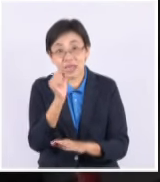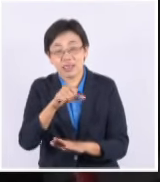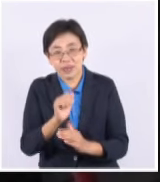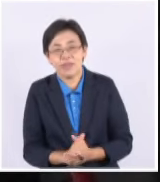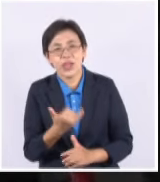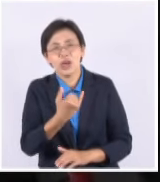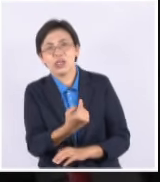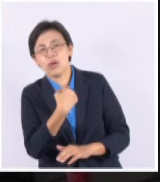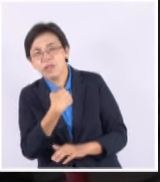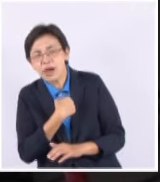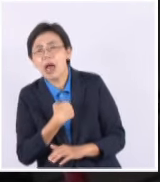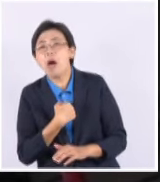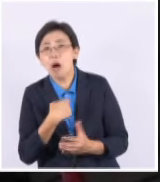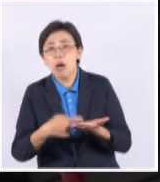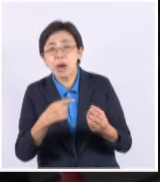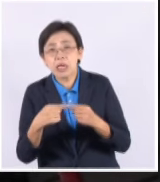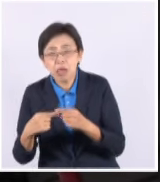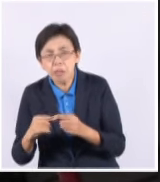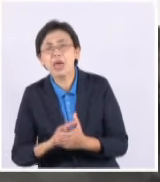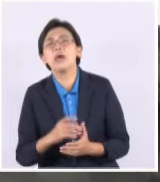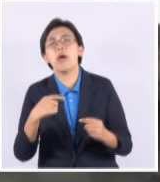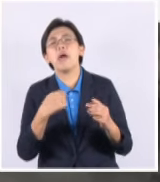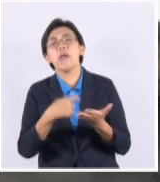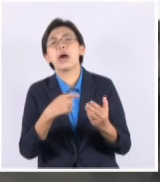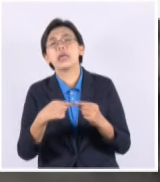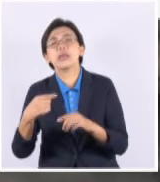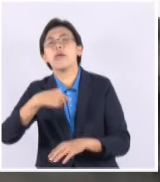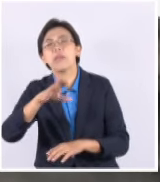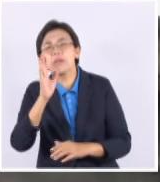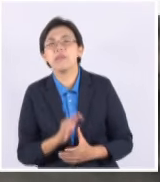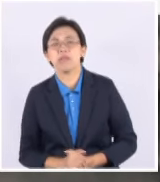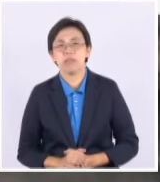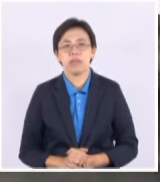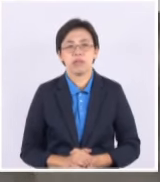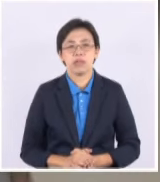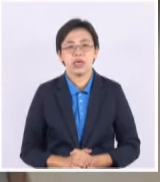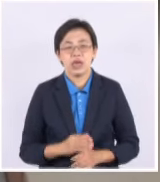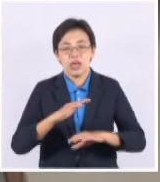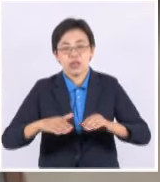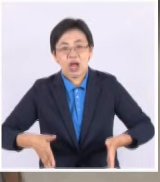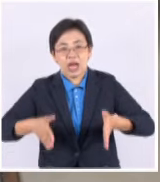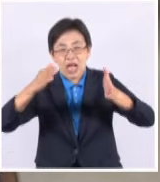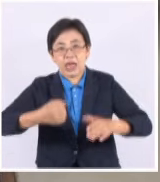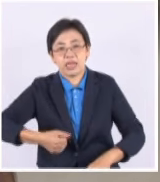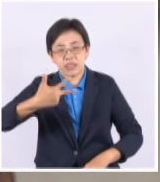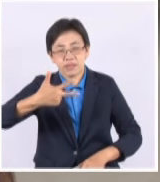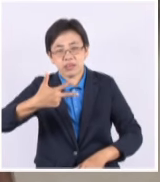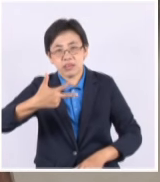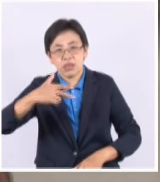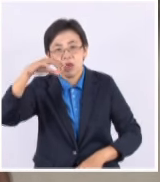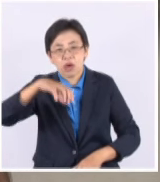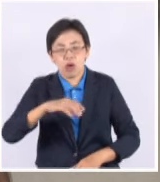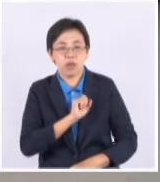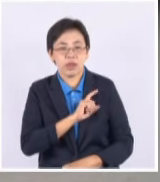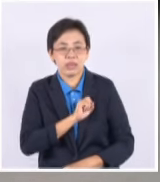นประกันเขาแจ้งมาอาจจะต่อไหมเราบอกว่าต่อไปเลยอะไรเงี้ยใช่ไหมครับทีนี้อาคารที่ว่านี้ก็สูง3ชั้นนะเป็นของกรมการศาสน